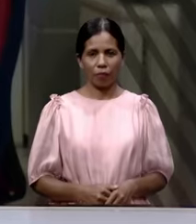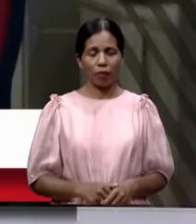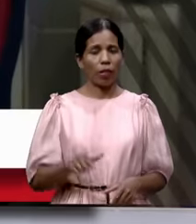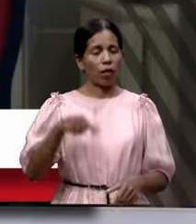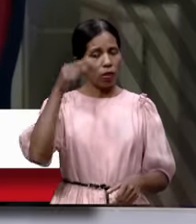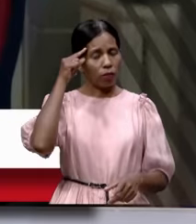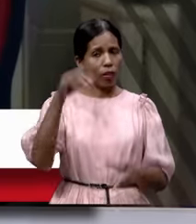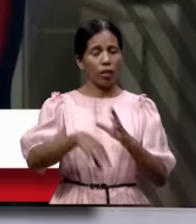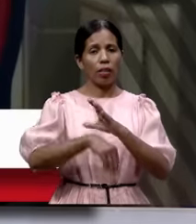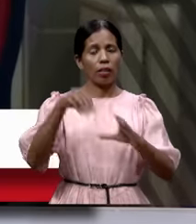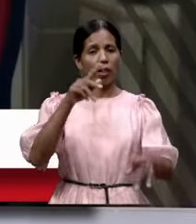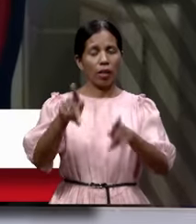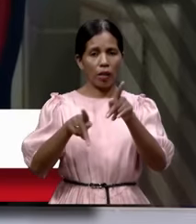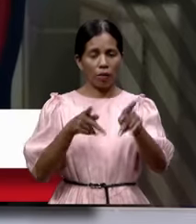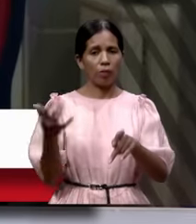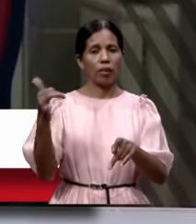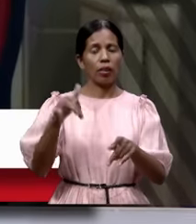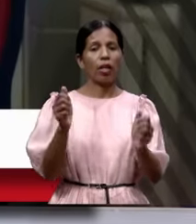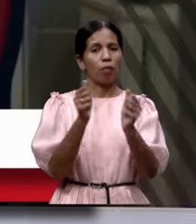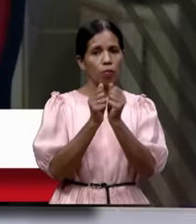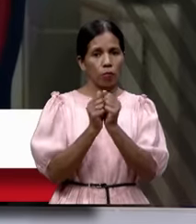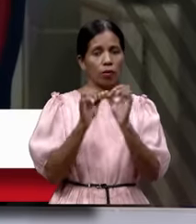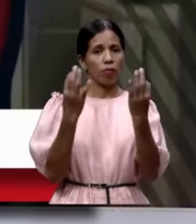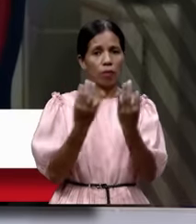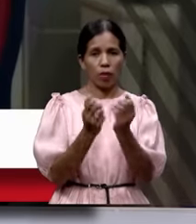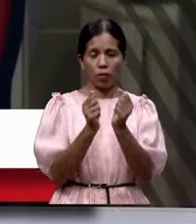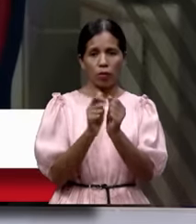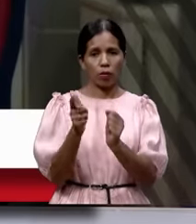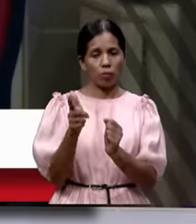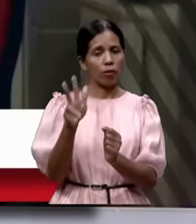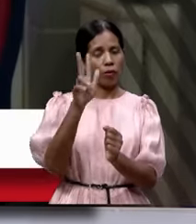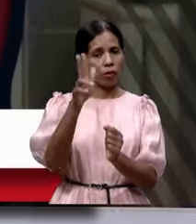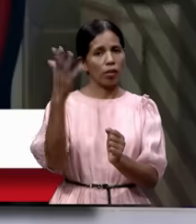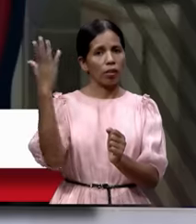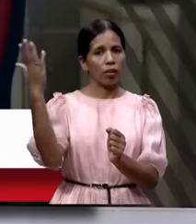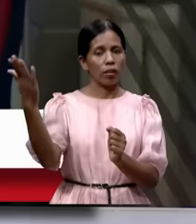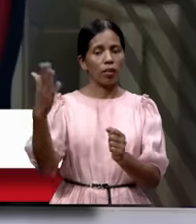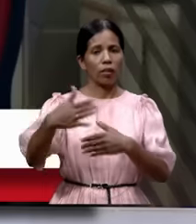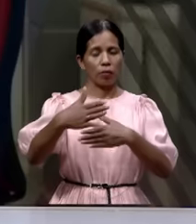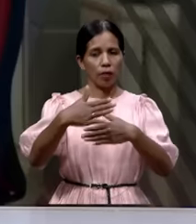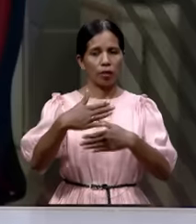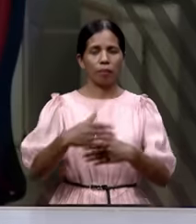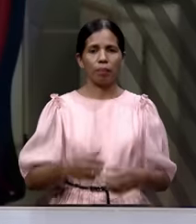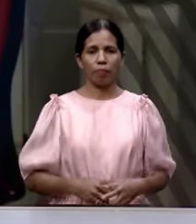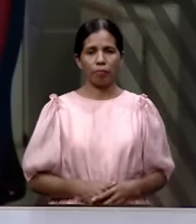Governo recebe obrigatório comunidade uma cai em Rua Nulo Recentolo e a Aitara Clarang.